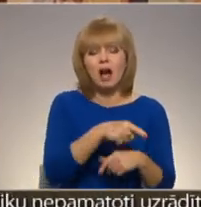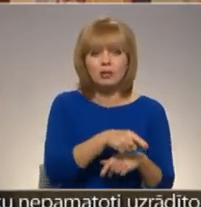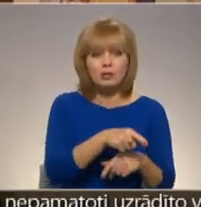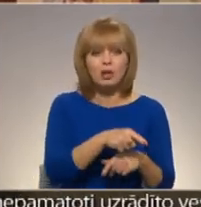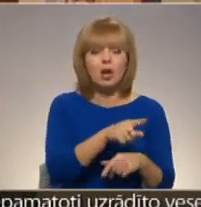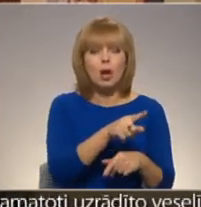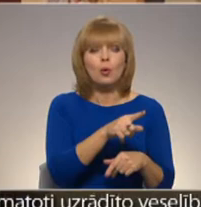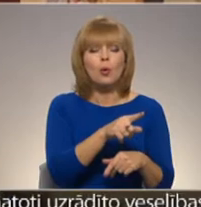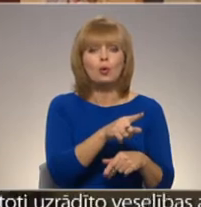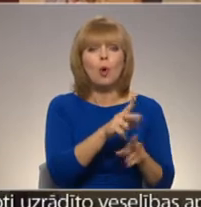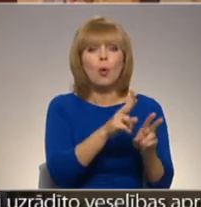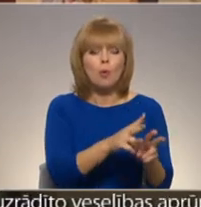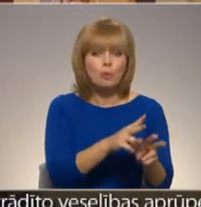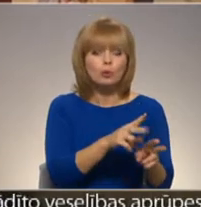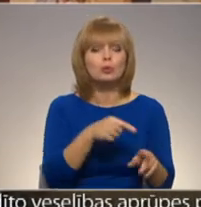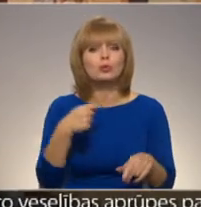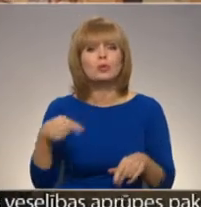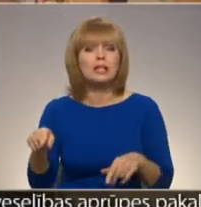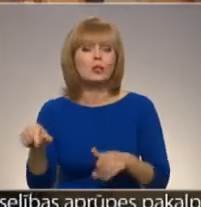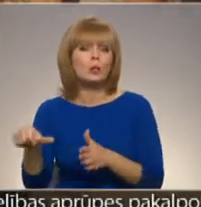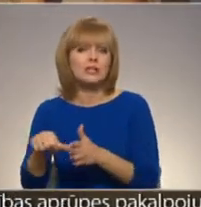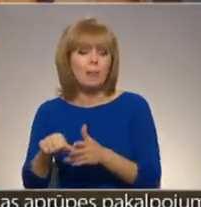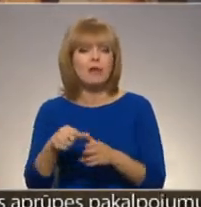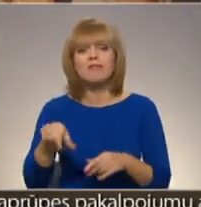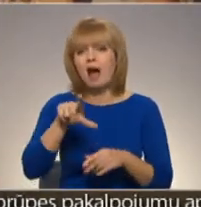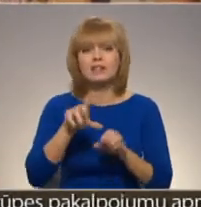Un vairāk neteiksim, Sandra, un vairāk neteiksim.